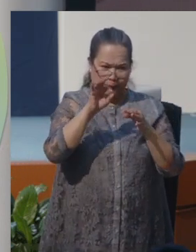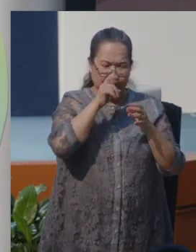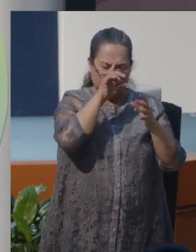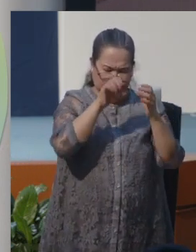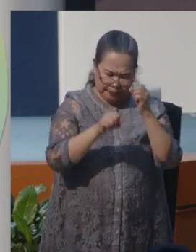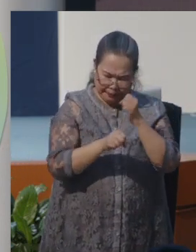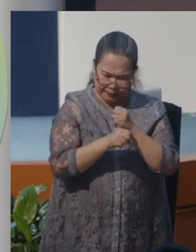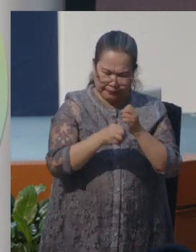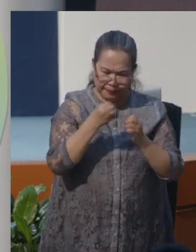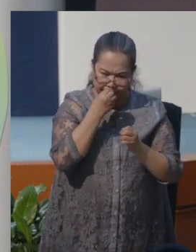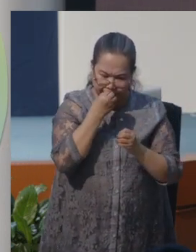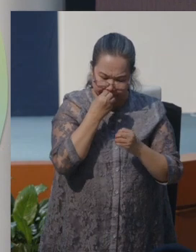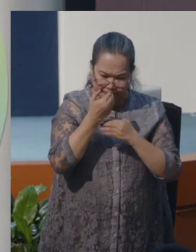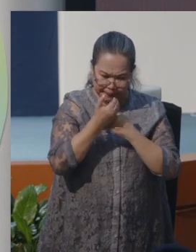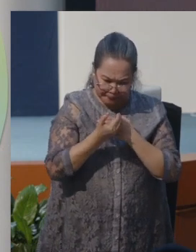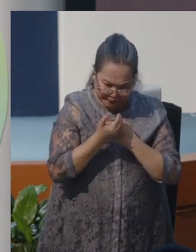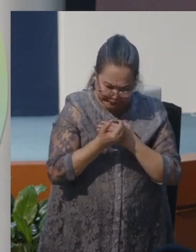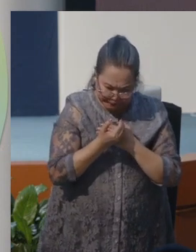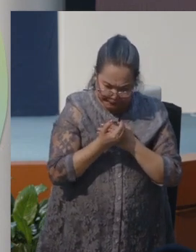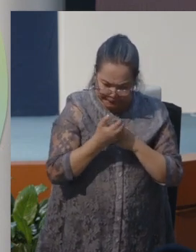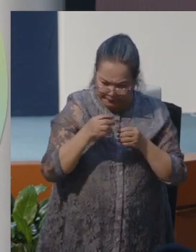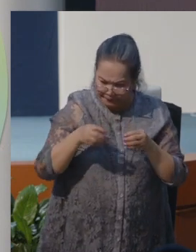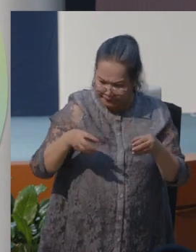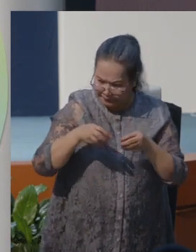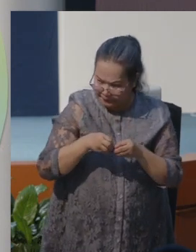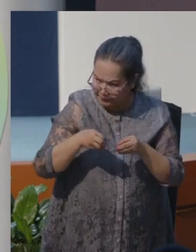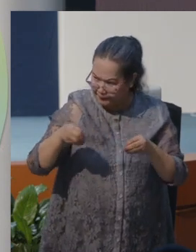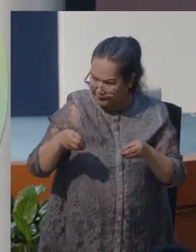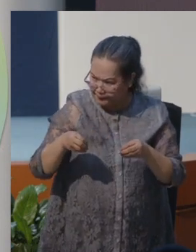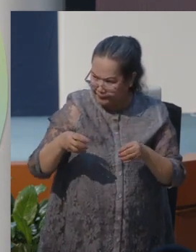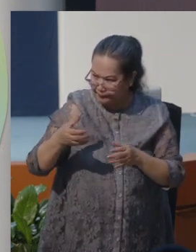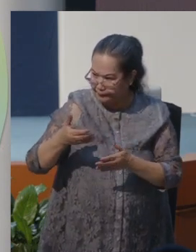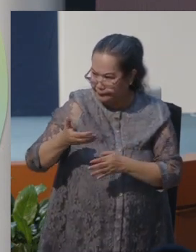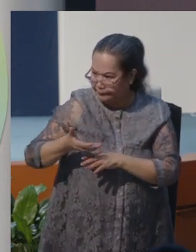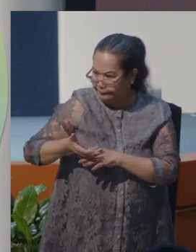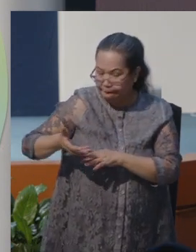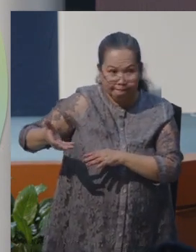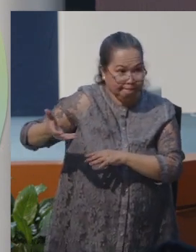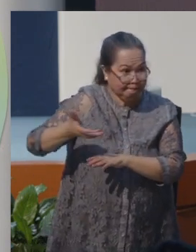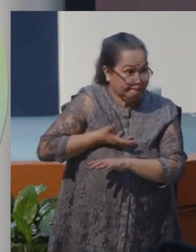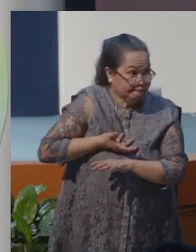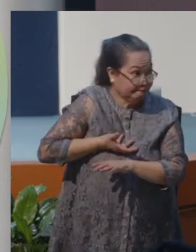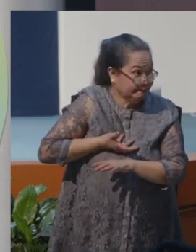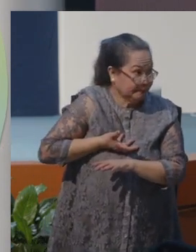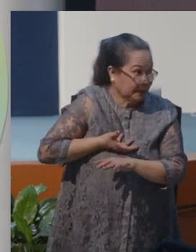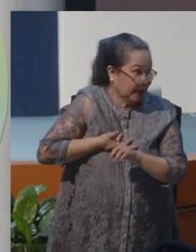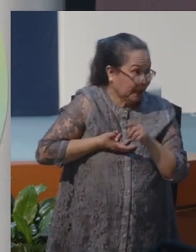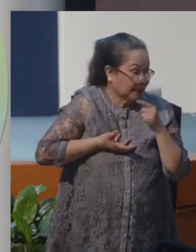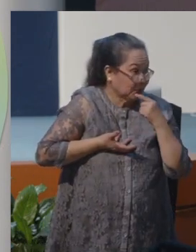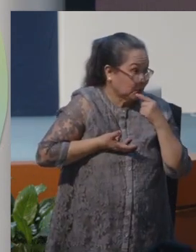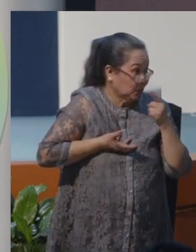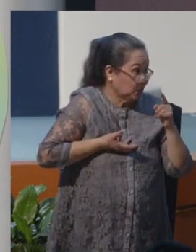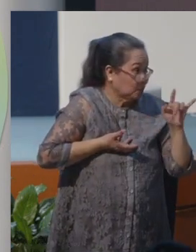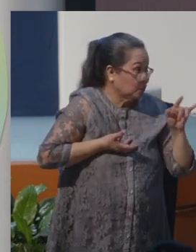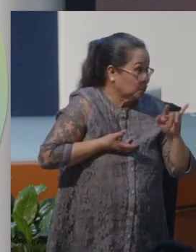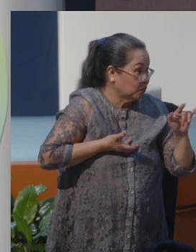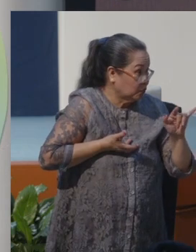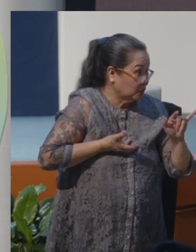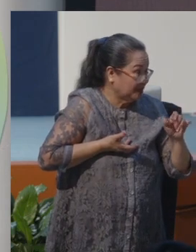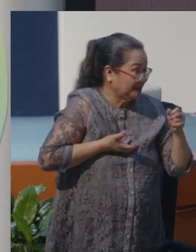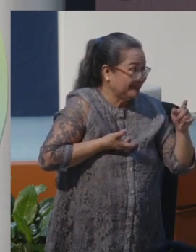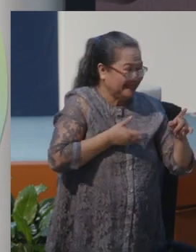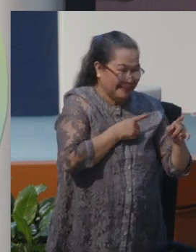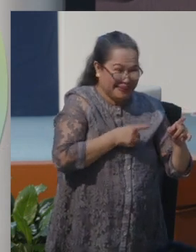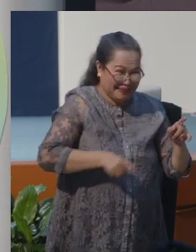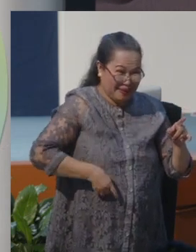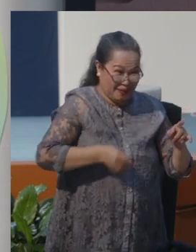who ate my bread, has lifted his heel against me. Ang tinutukoy po ni David doon ay si Ahithophel, yung